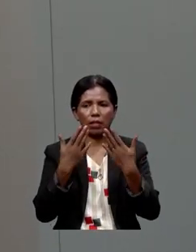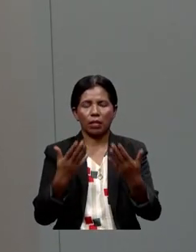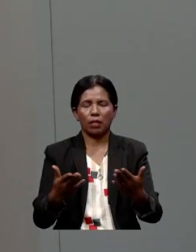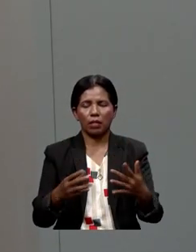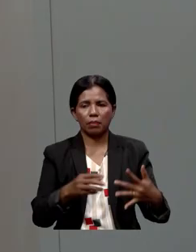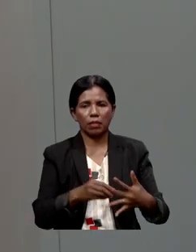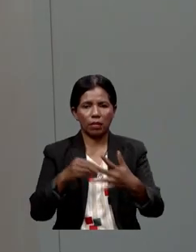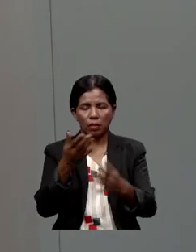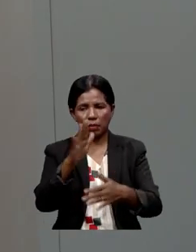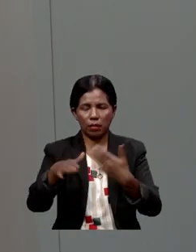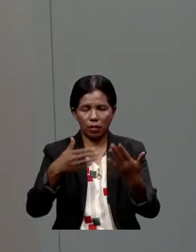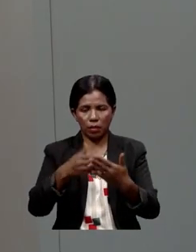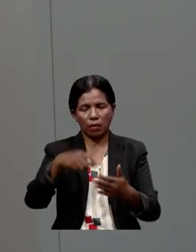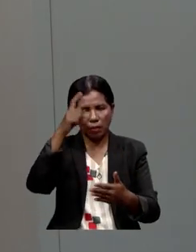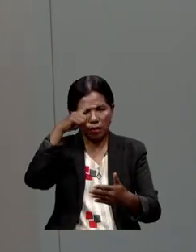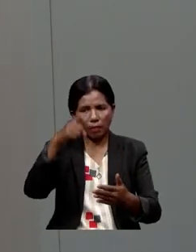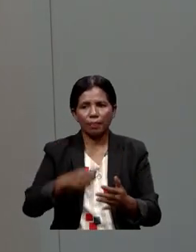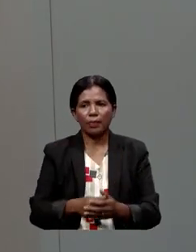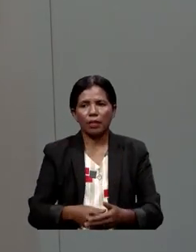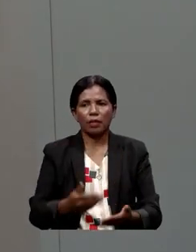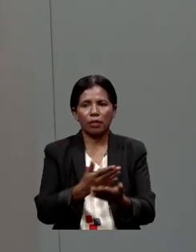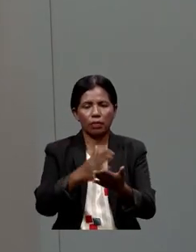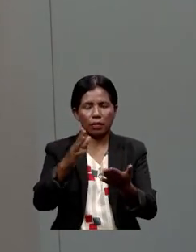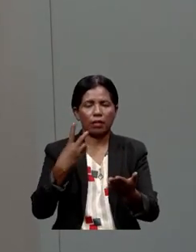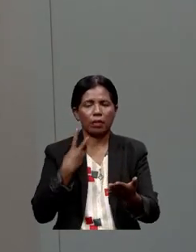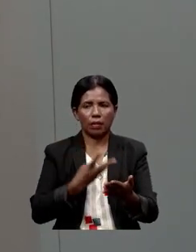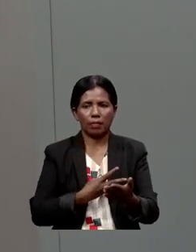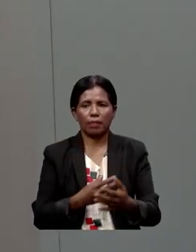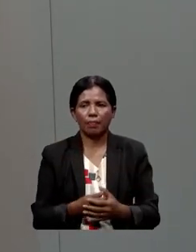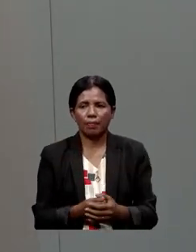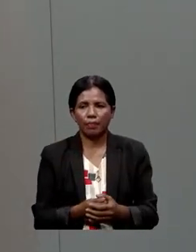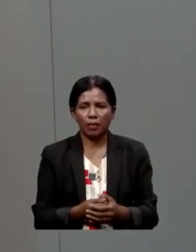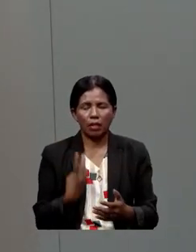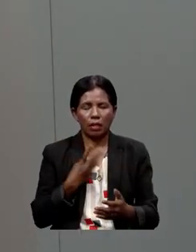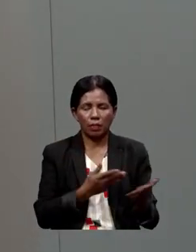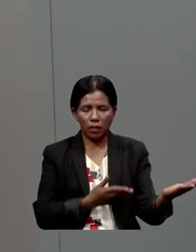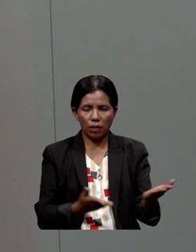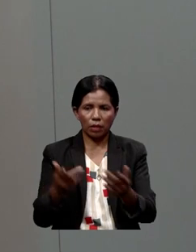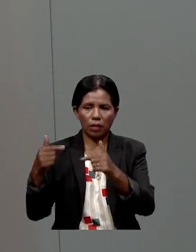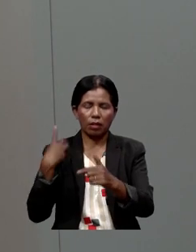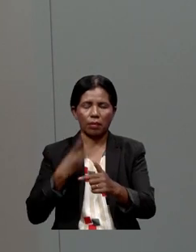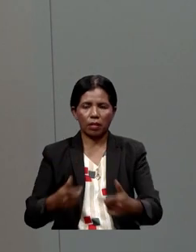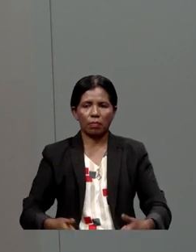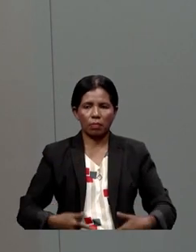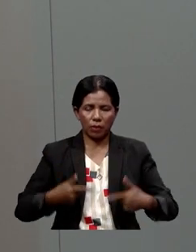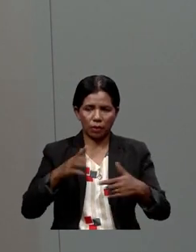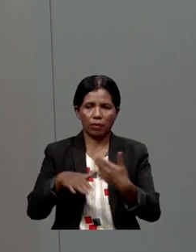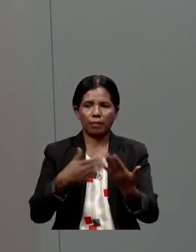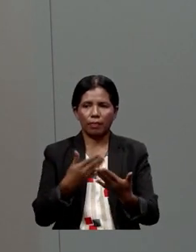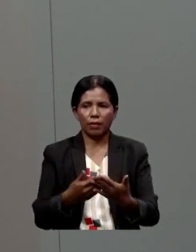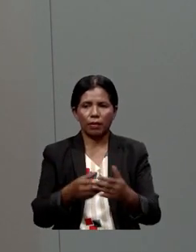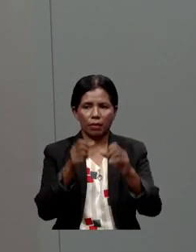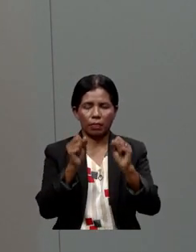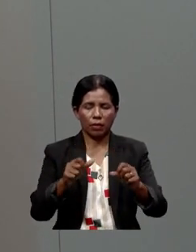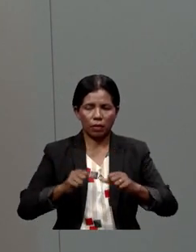especial, vai ter voto Sira Nimatene, neve fa reona Miami. Ami silori dane i ami ni mori stomak. Ho di